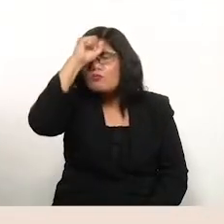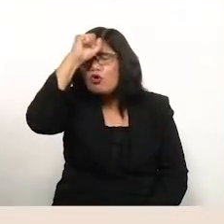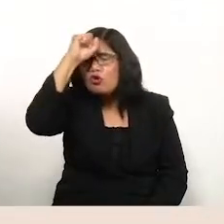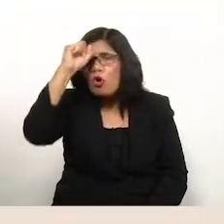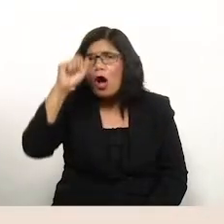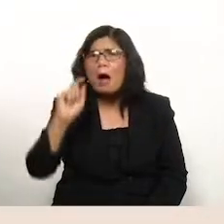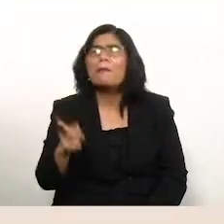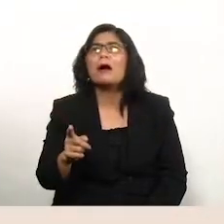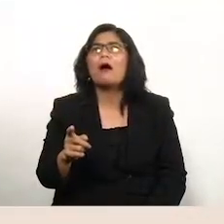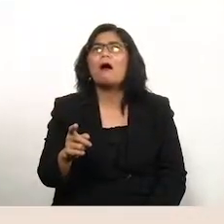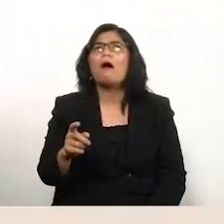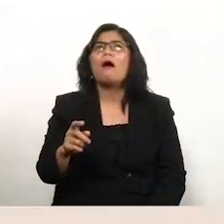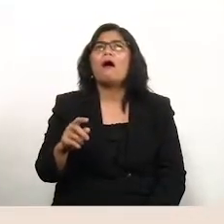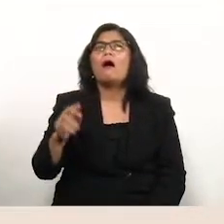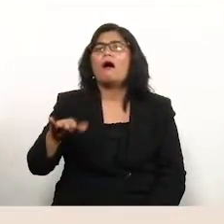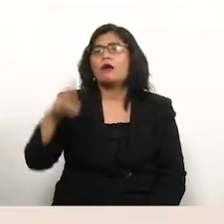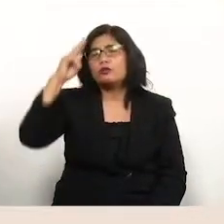diberkati atau tidak